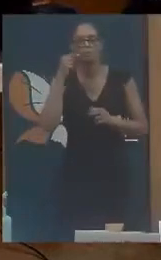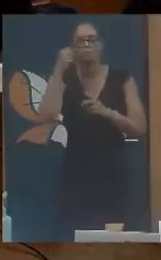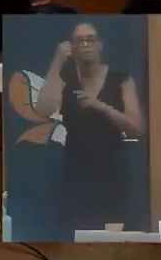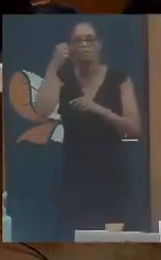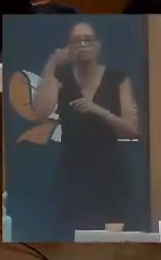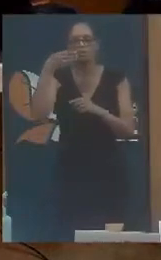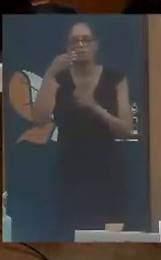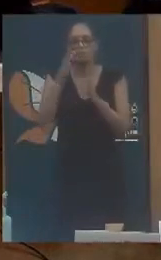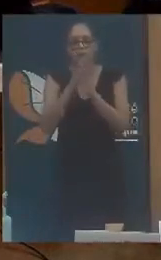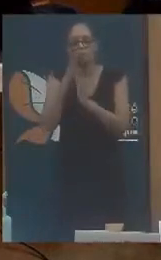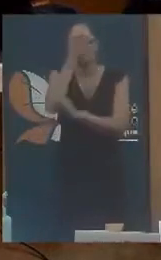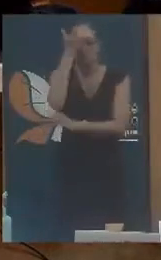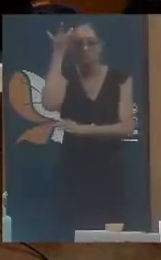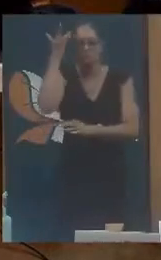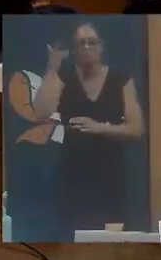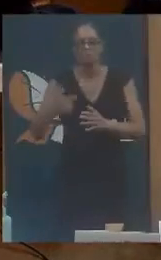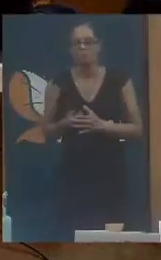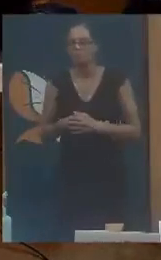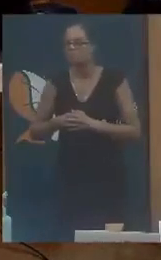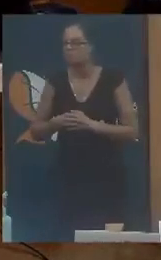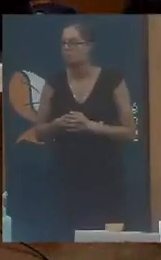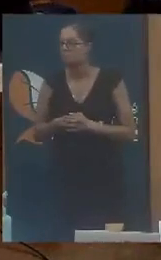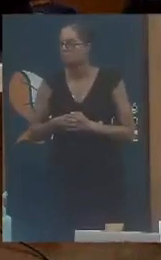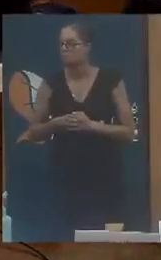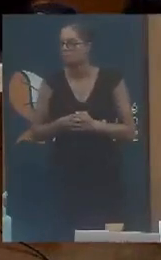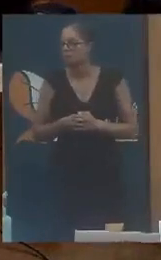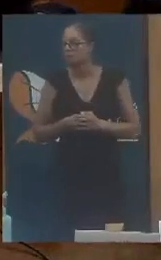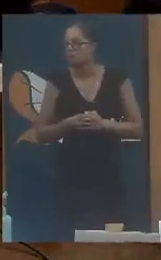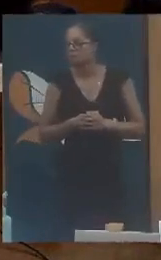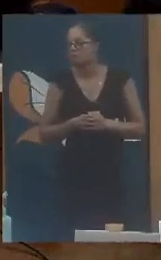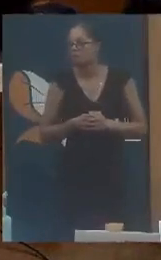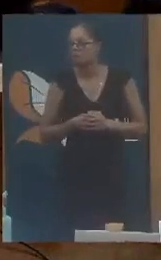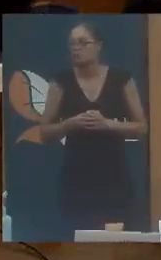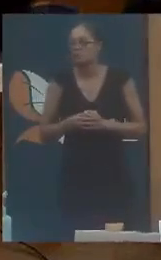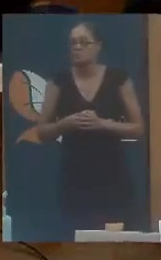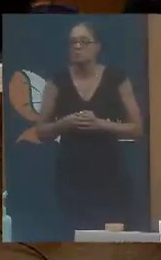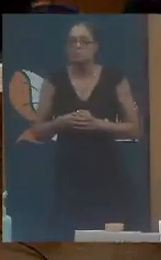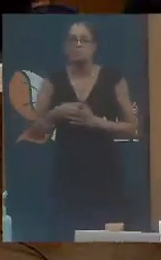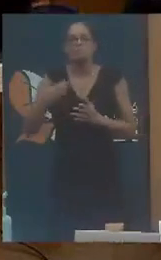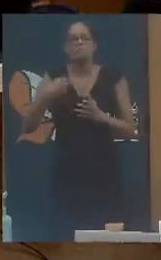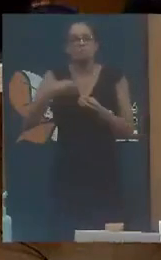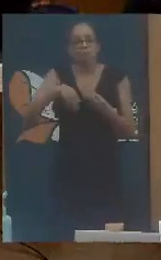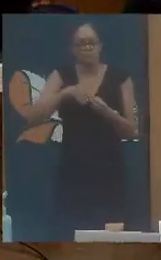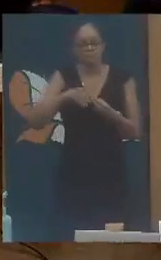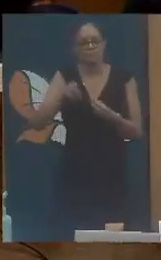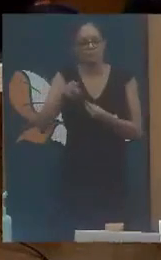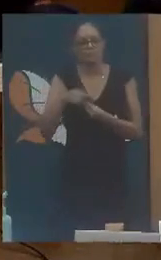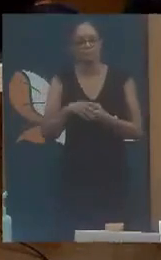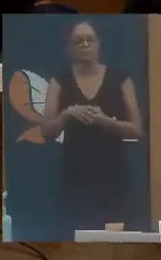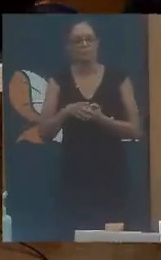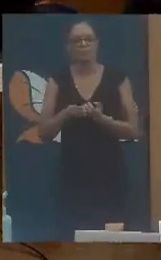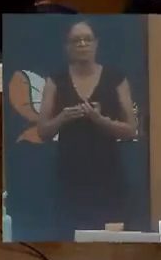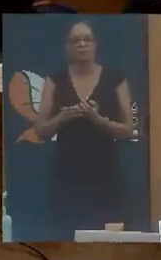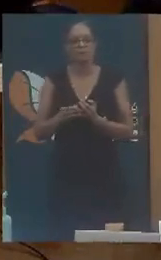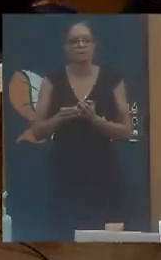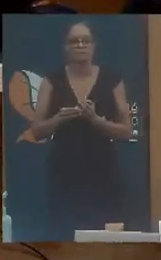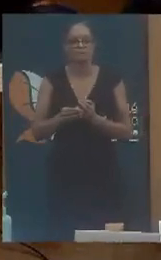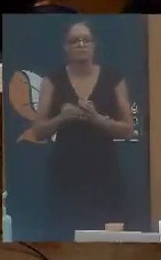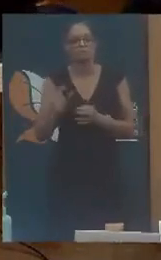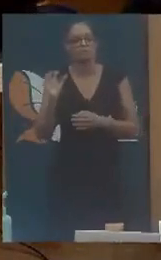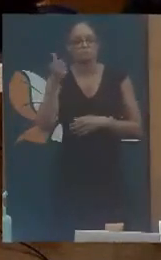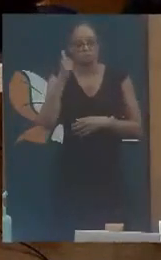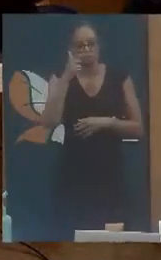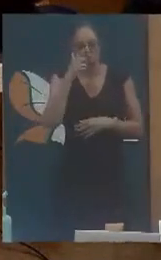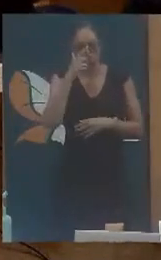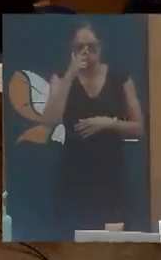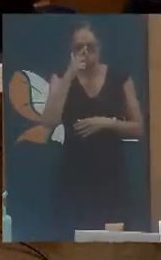Merci. Il faut regarder de temps en temps par ici. Donc, je vais être en complément de ce qu'a dit le collègue. Alors, bon, d'abord, je